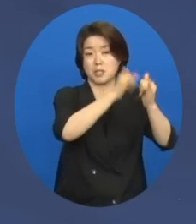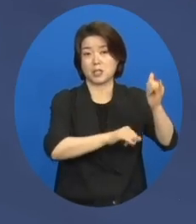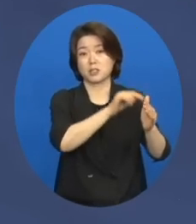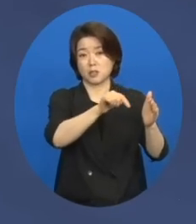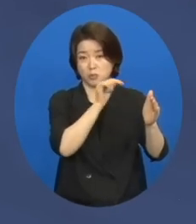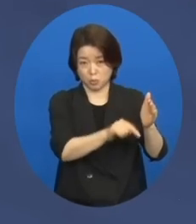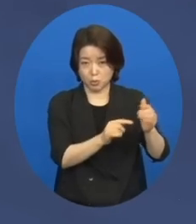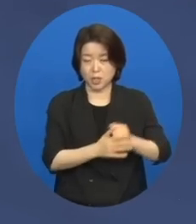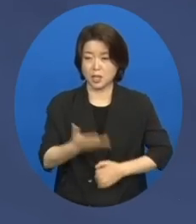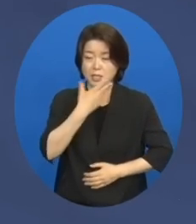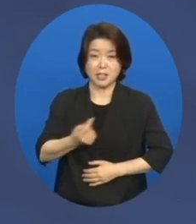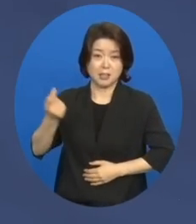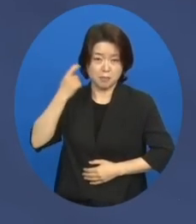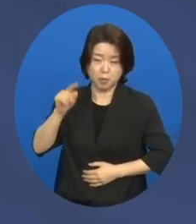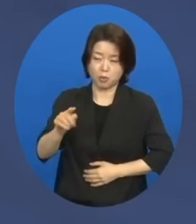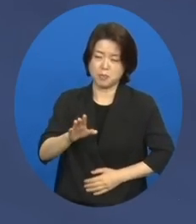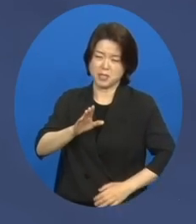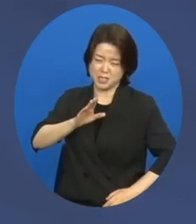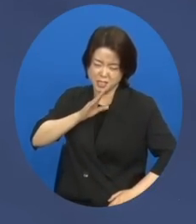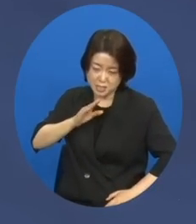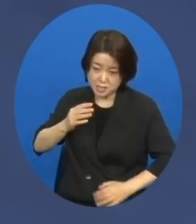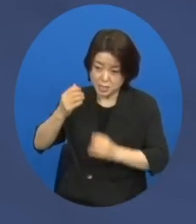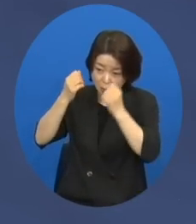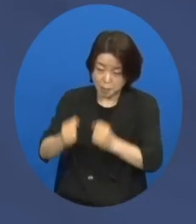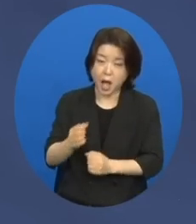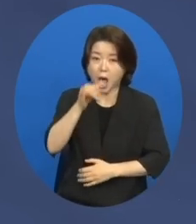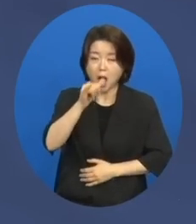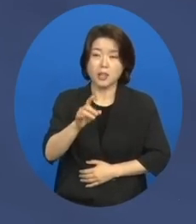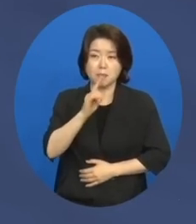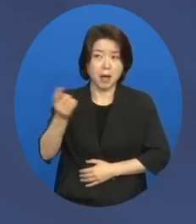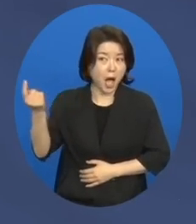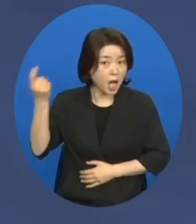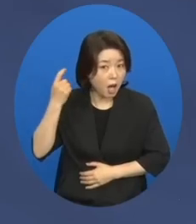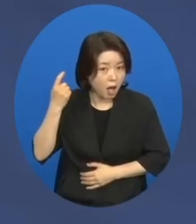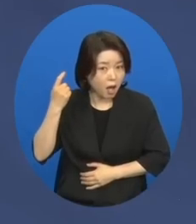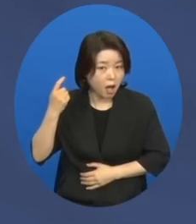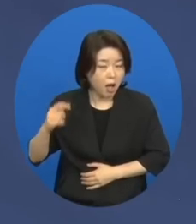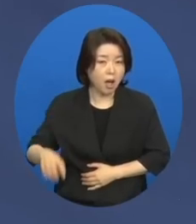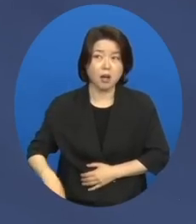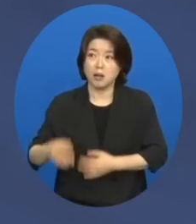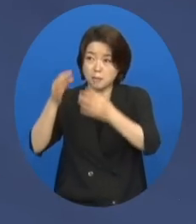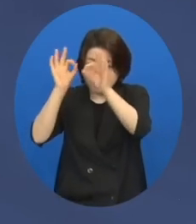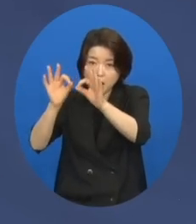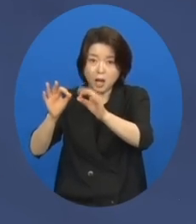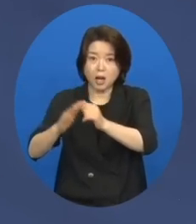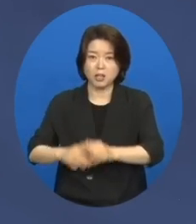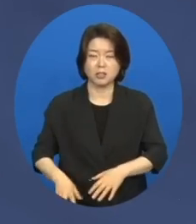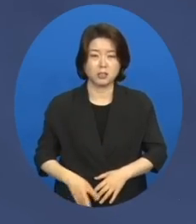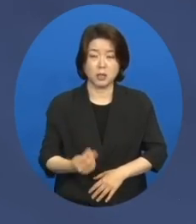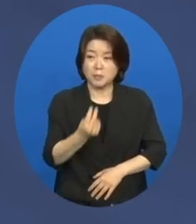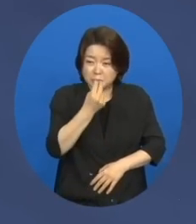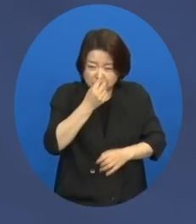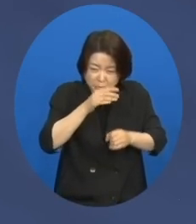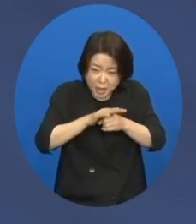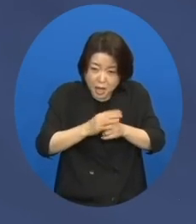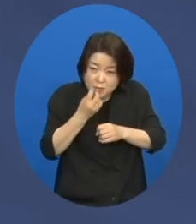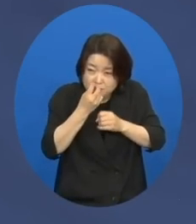속에 이 복음이 실재한다는 사실만 들어도 우리는 이 막혔던 숨이